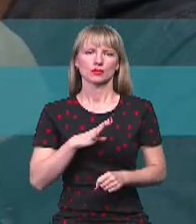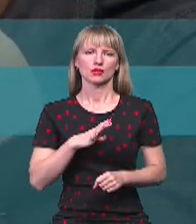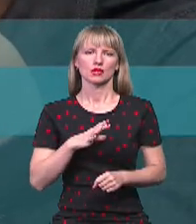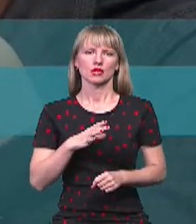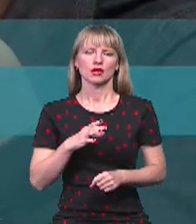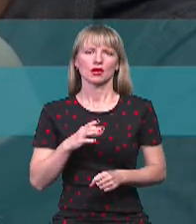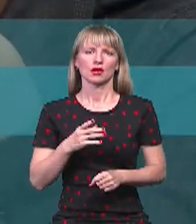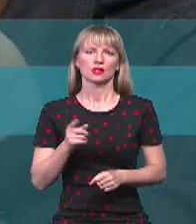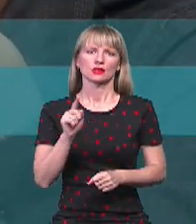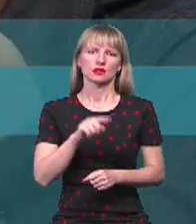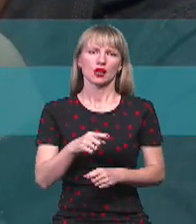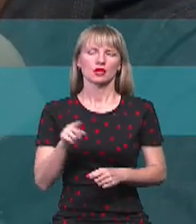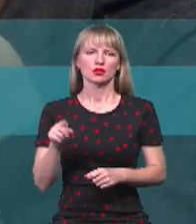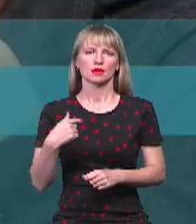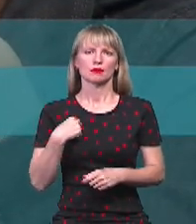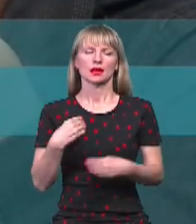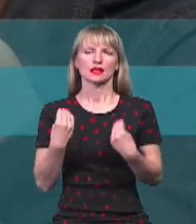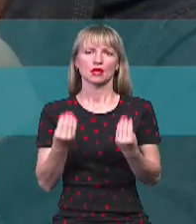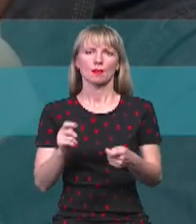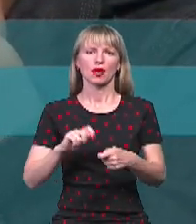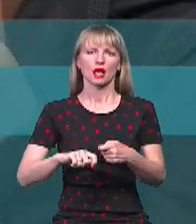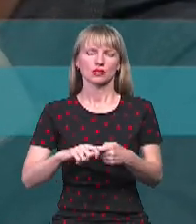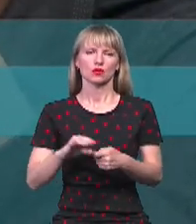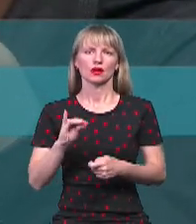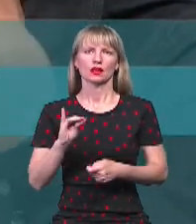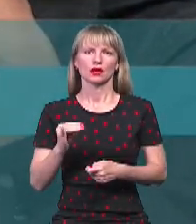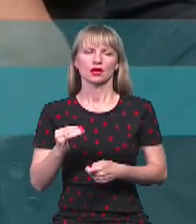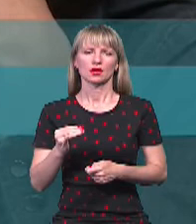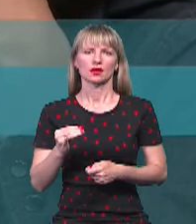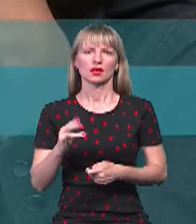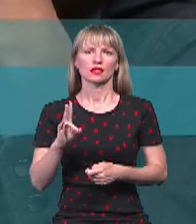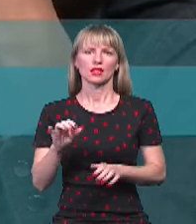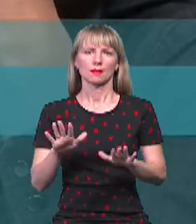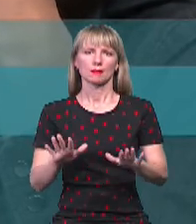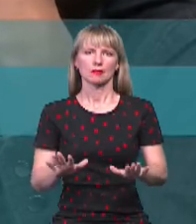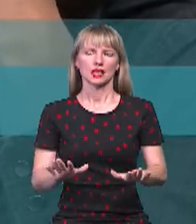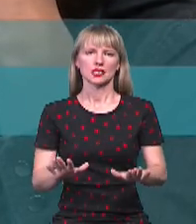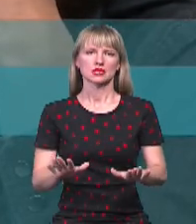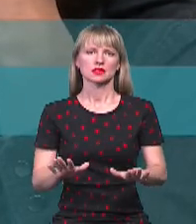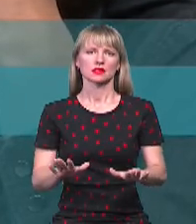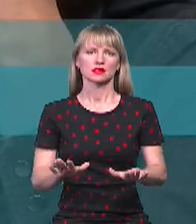так, но мы отдаем контроль. И уже на месте...